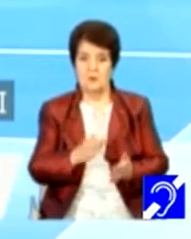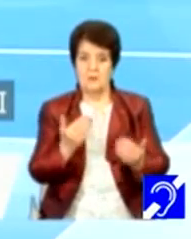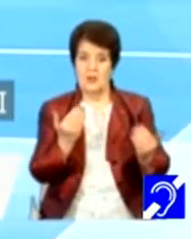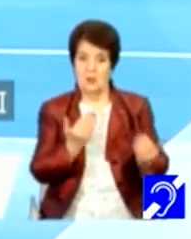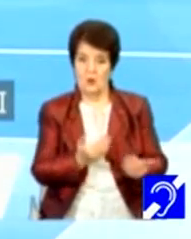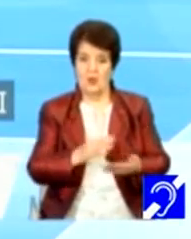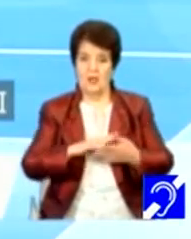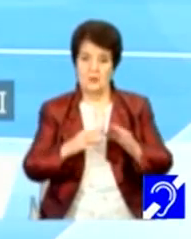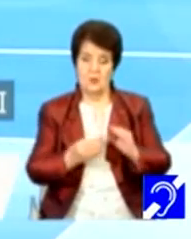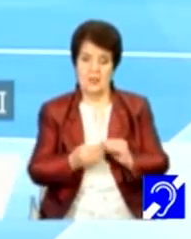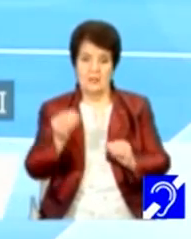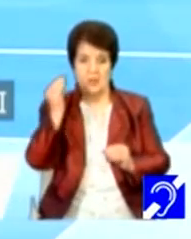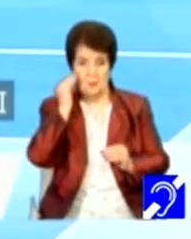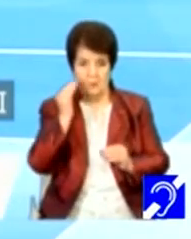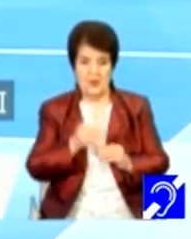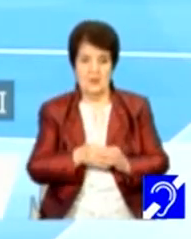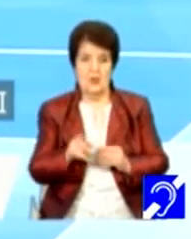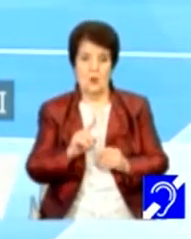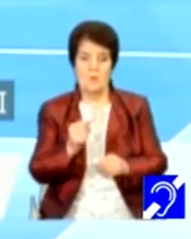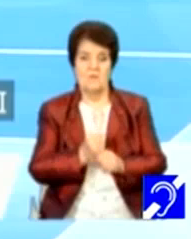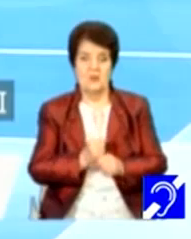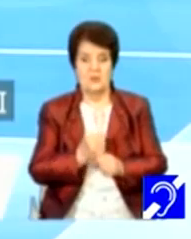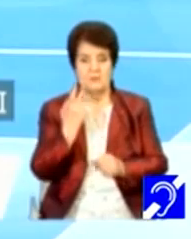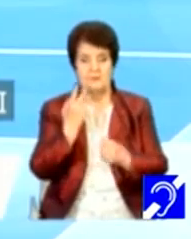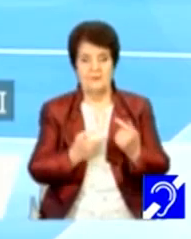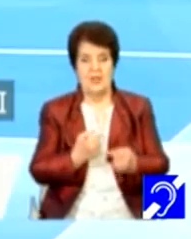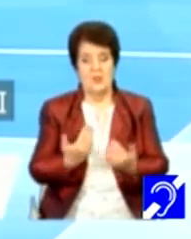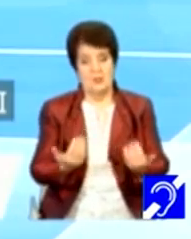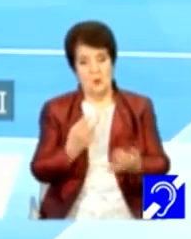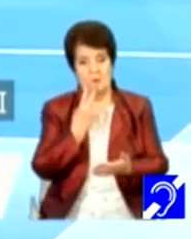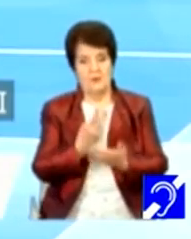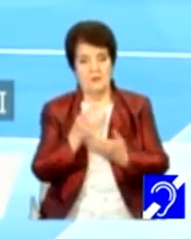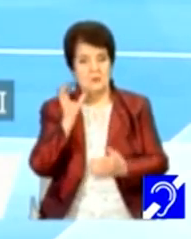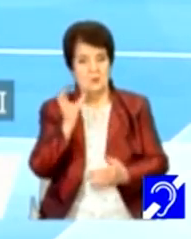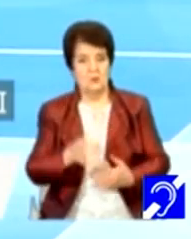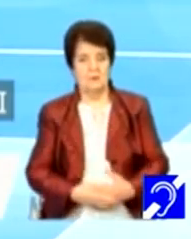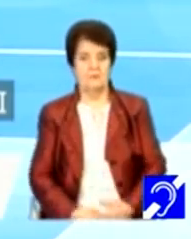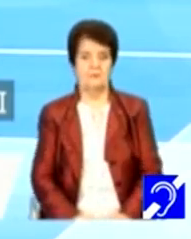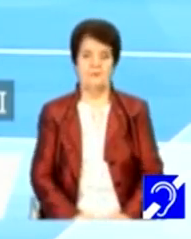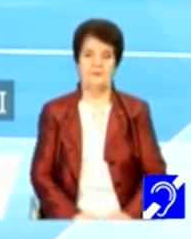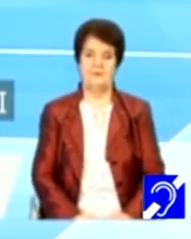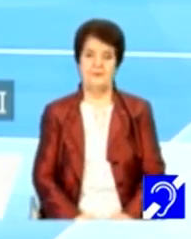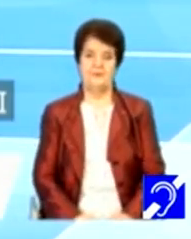că le-am înregistrat opiniile, cum facem de obicei și haideți să ascultăm și de această dată.